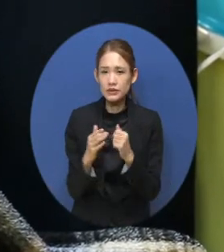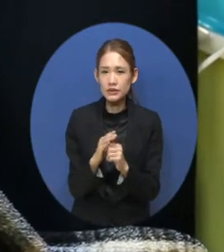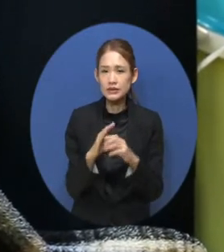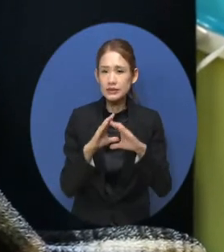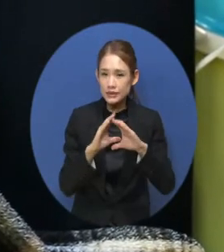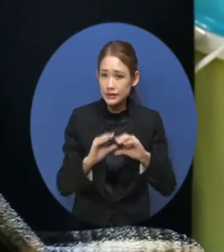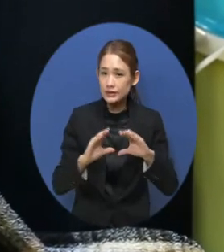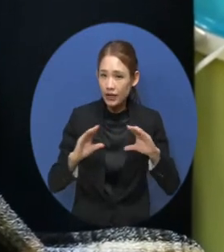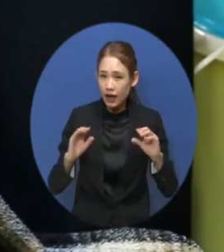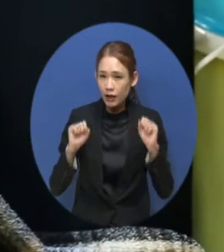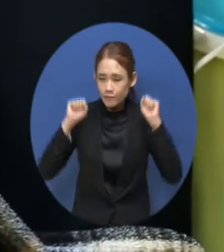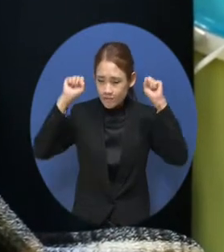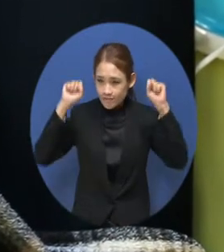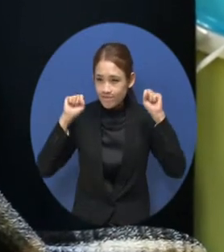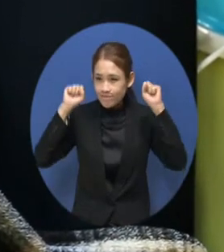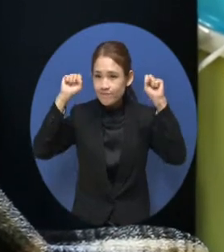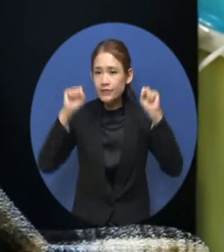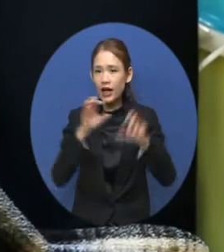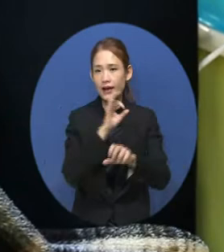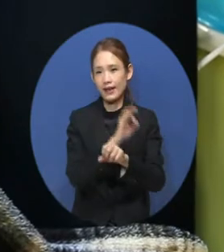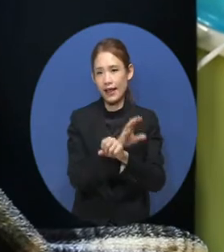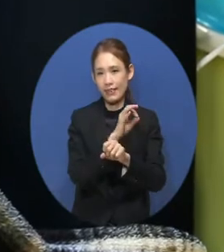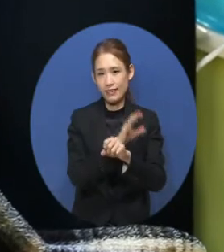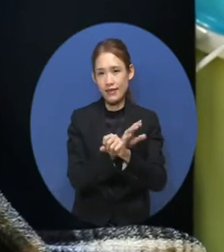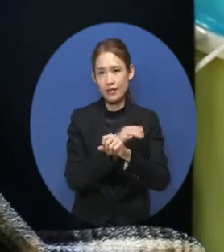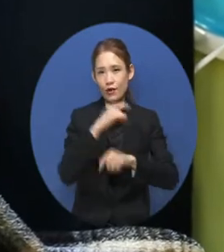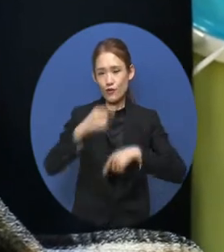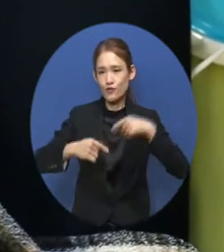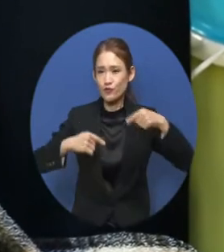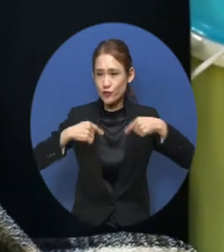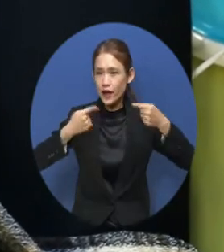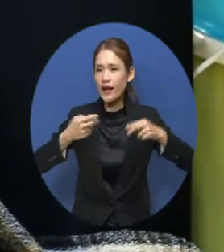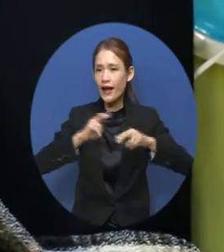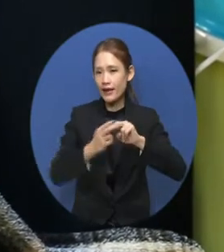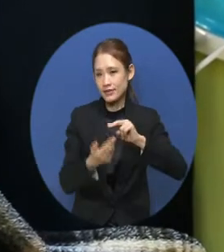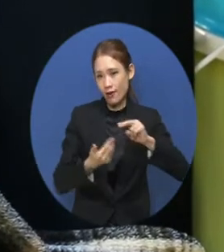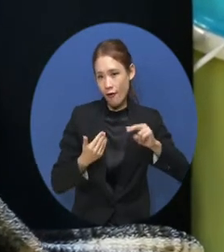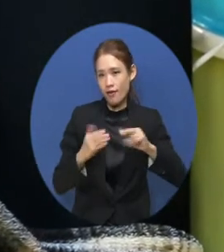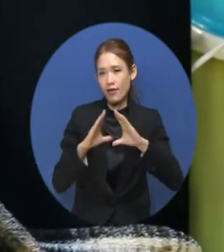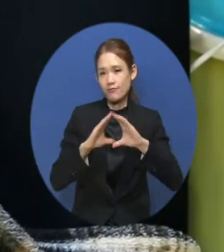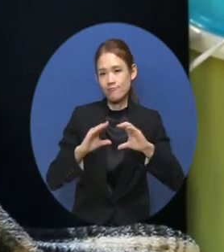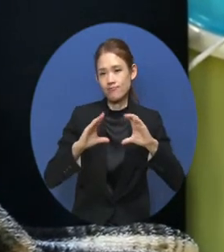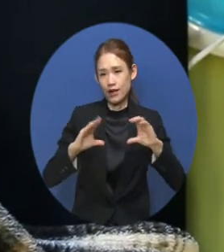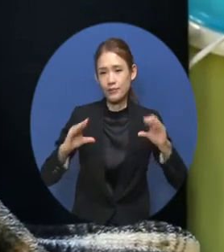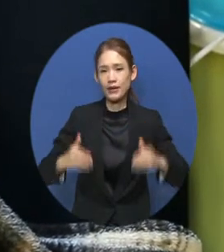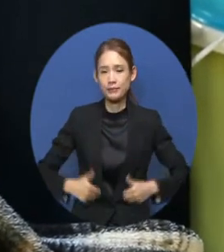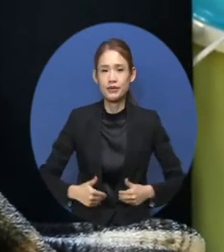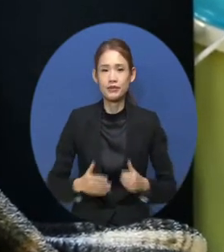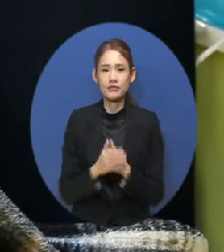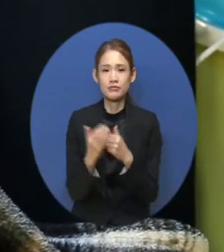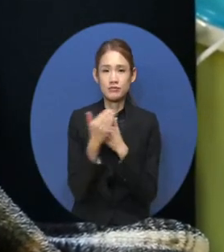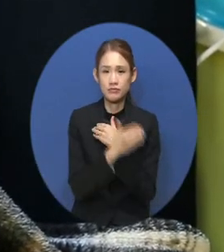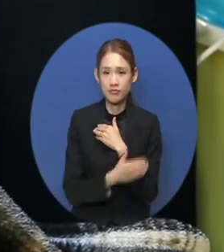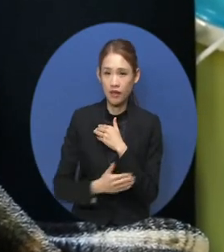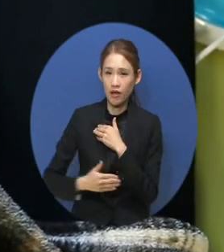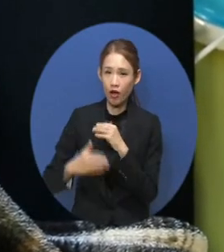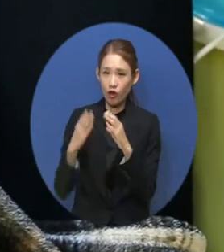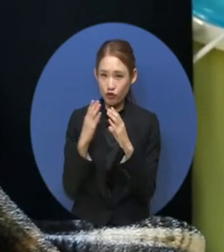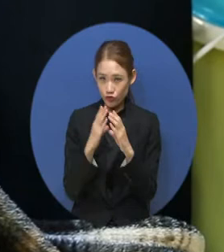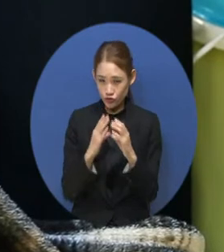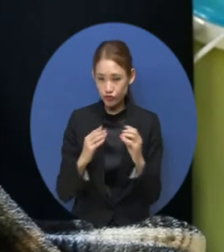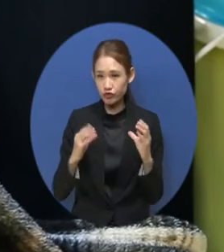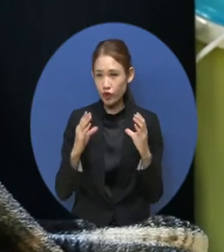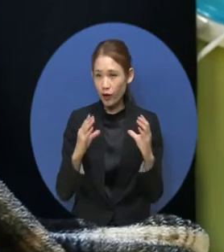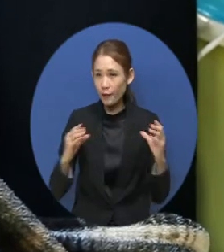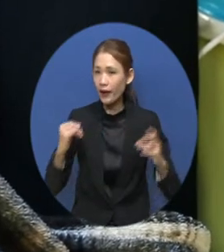하듯이 몸을 휠체어 타기 전에 풀어야 돼요. 그래야 좀 몸이 좀 더 이렇게 유해진다고 해야 되나?